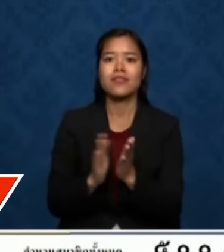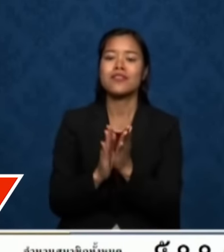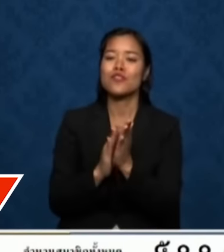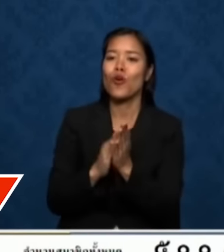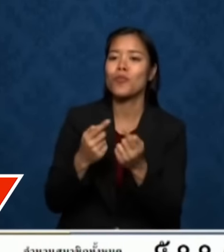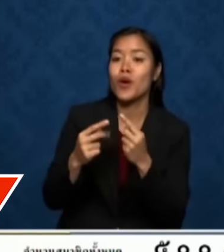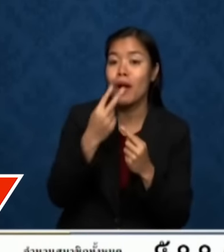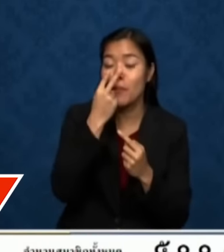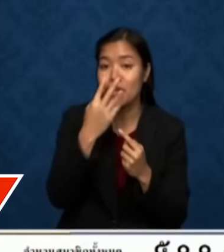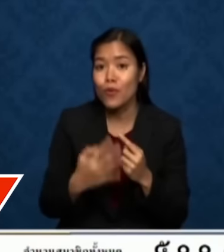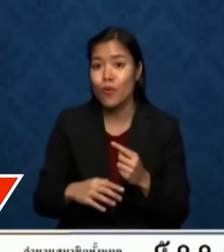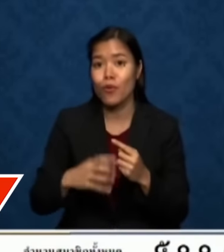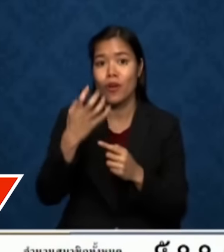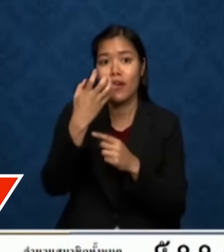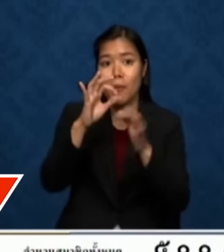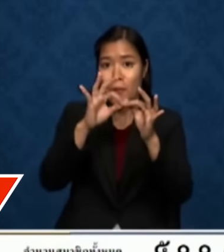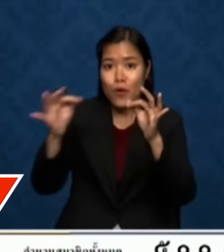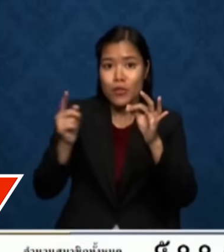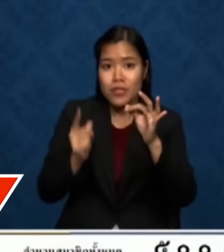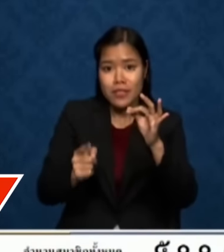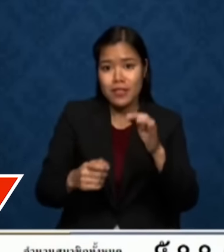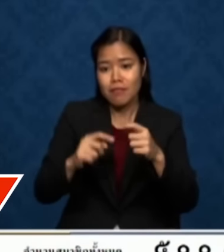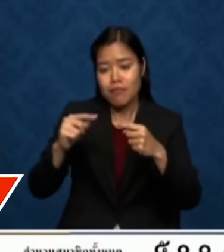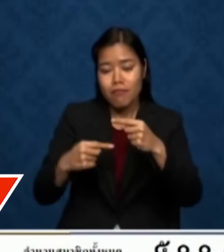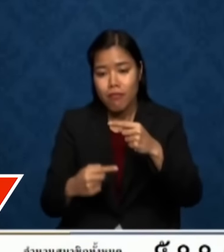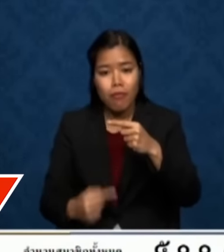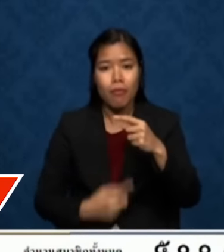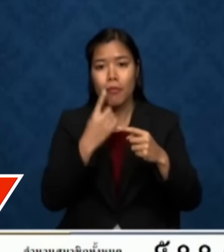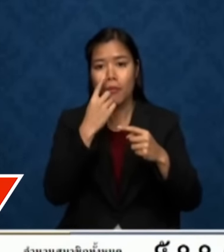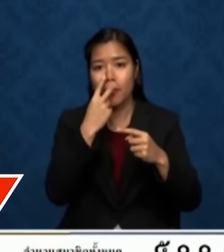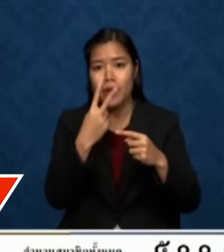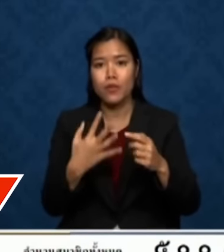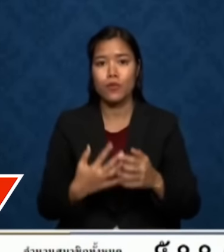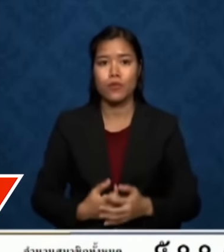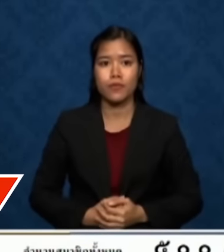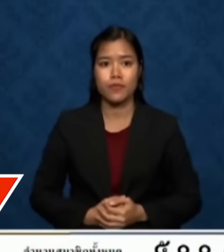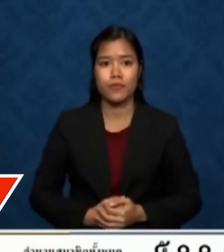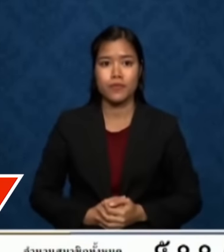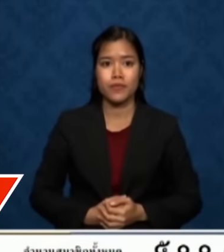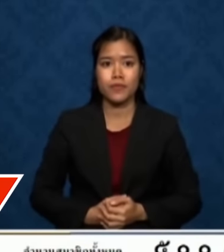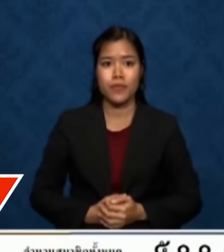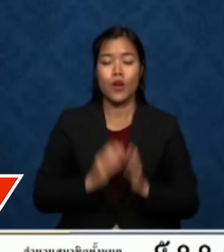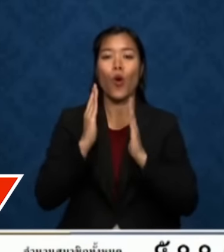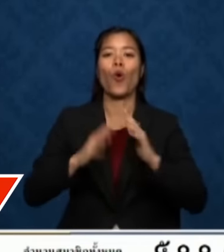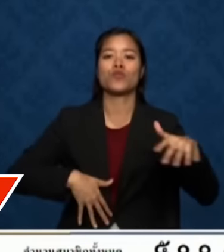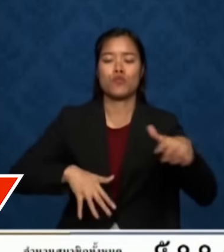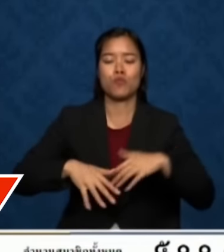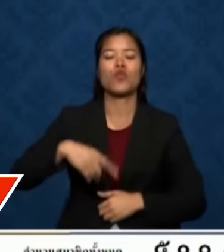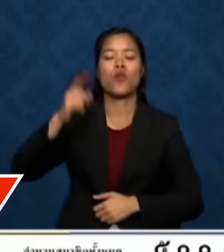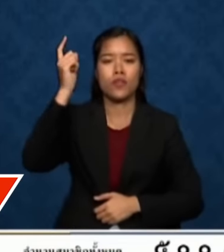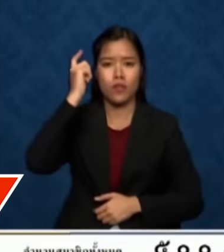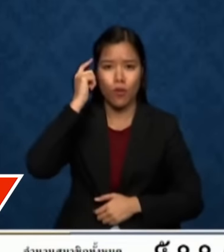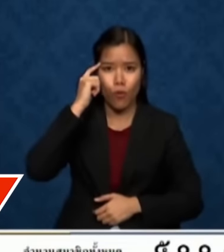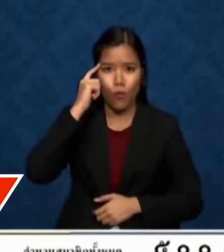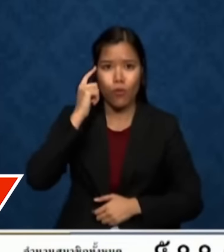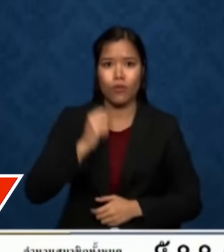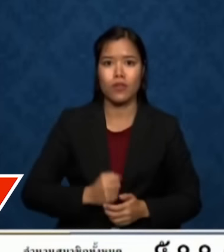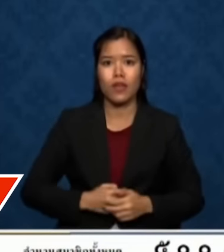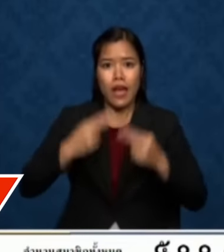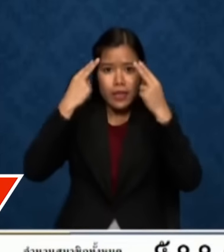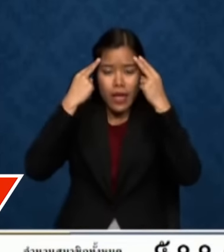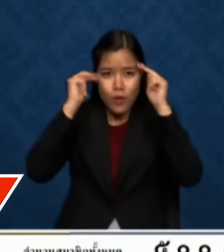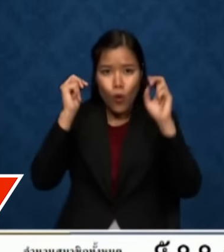าพิมพ์กันสุดๆงานหยาบสุดๆค่ะท่านประธานยืนยันอีกครั้งค่ะประชาชนเขาดูออกค่ะเหมือนที่นายกว่าเลยค่ะ